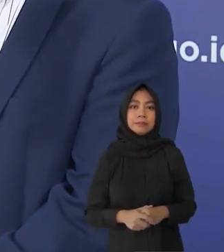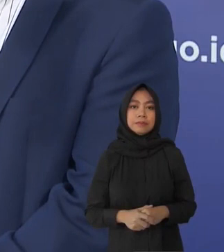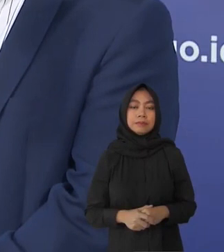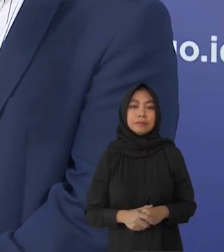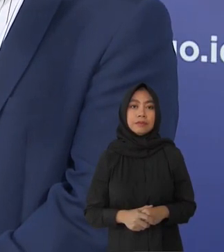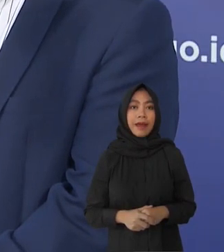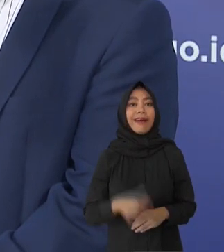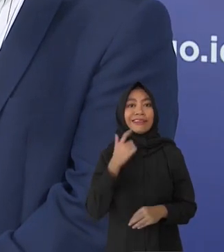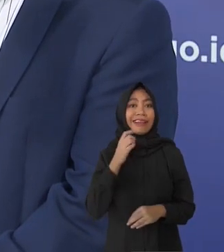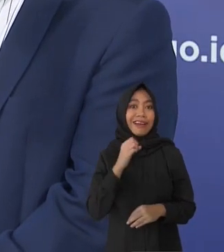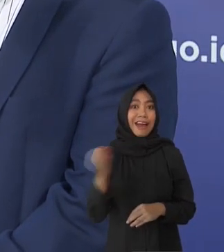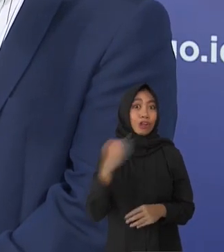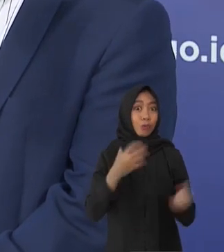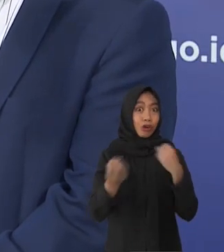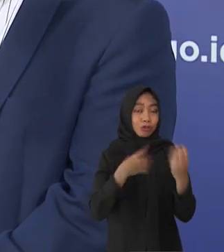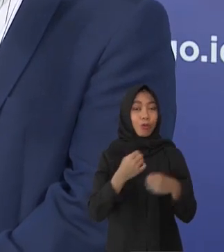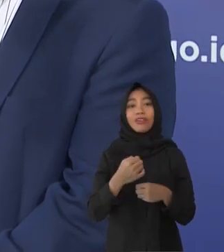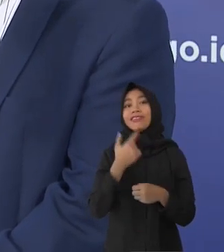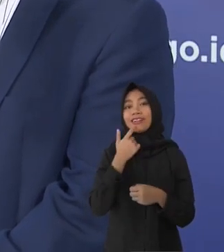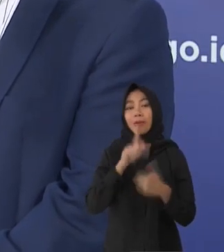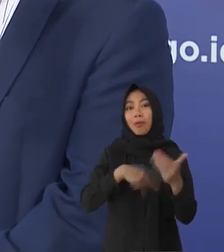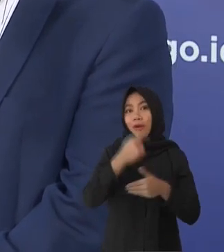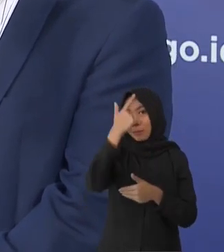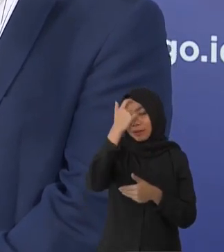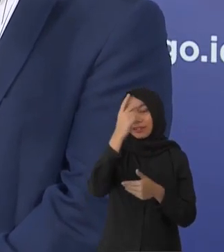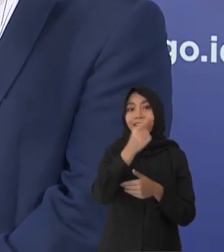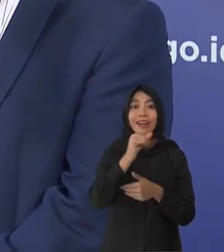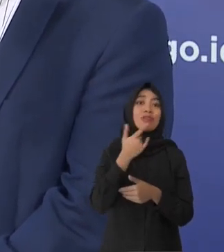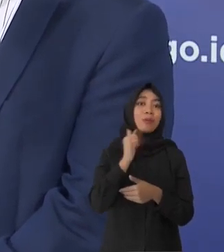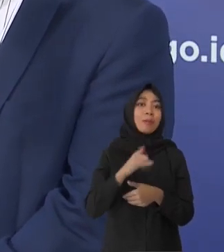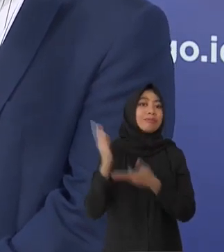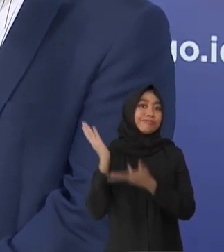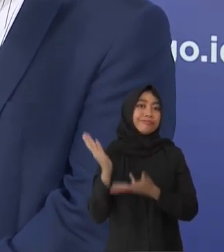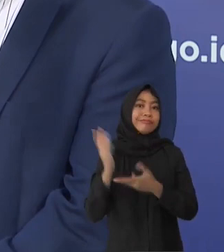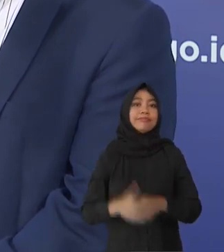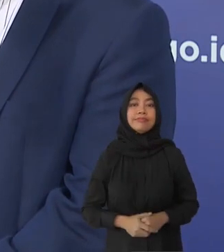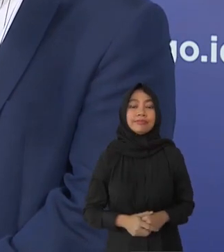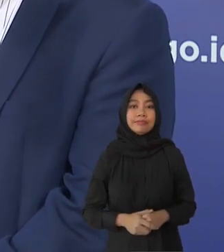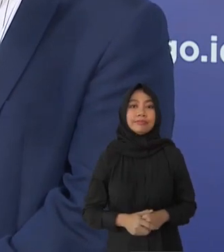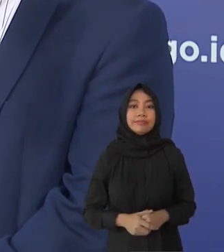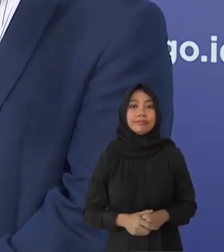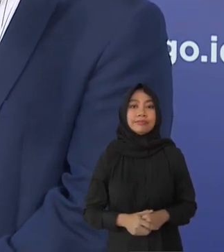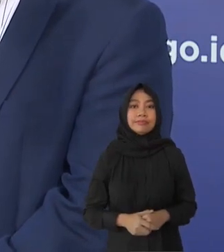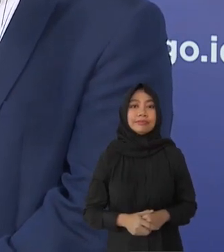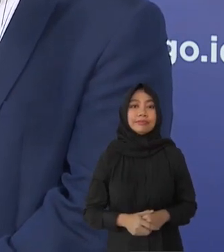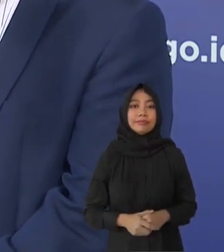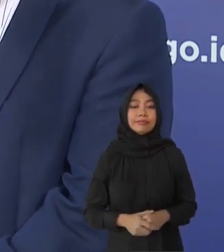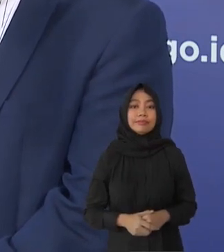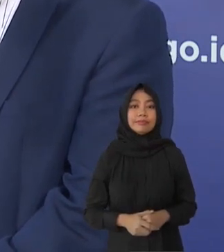komentar tentang program belajar di Pro 2 Radio Republik Indonesia.